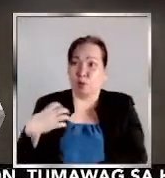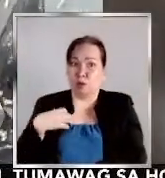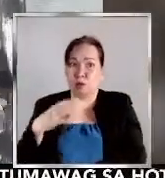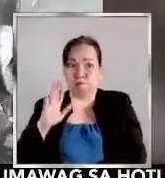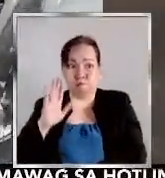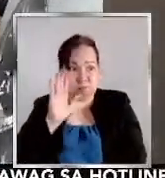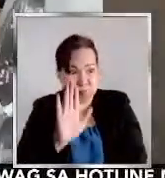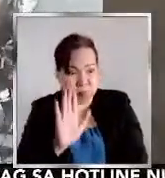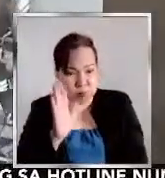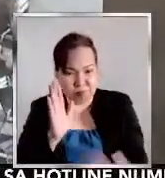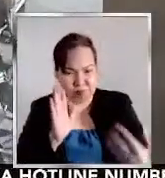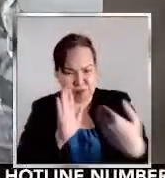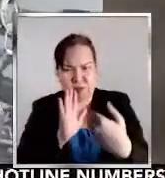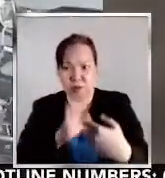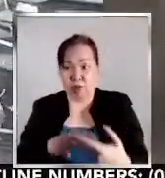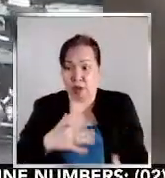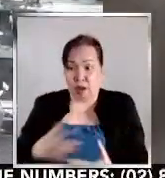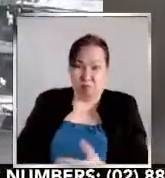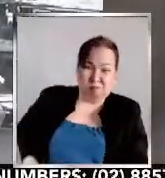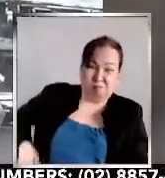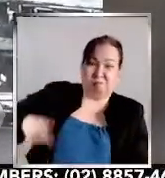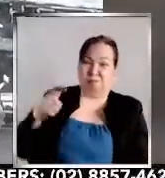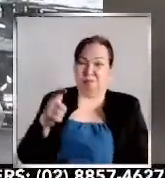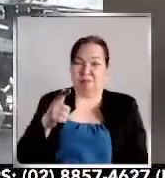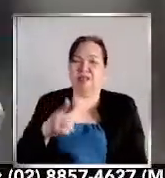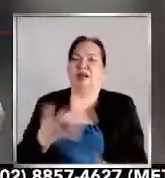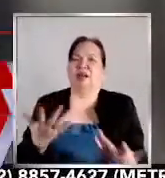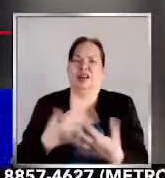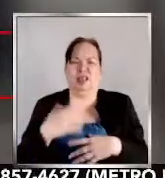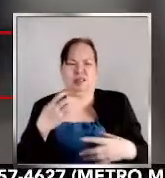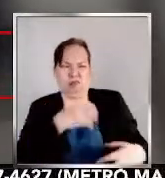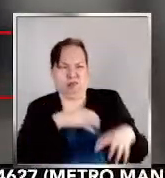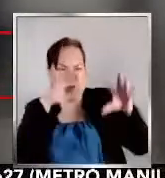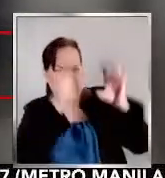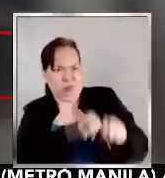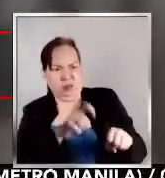rider. Agad siyang inaresto at doon na humingi ng tawad.